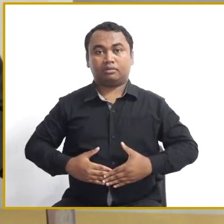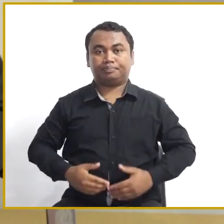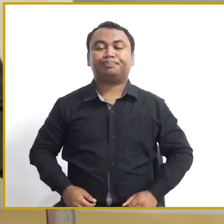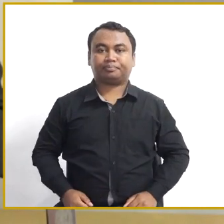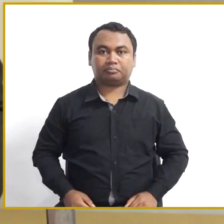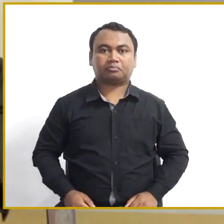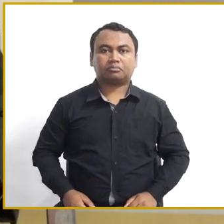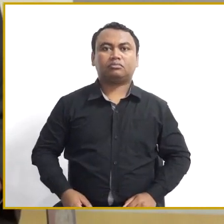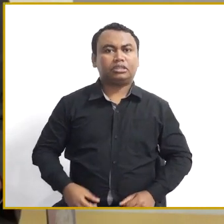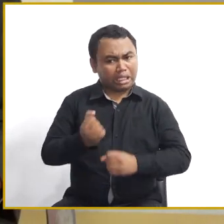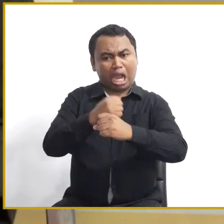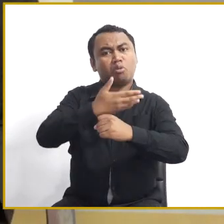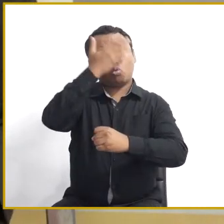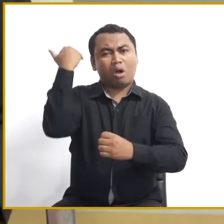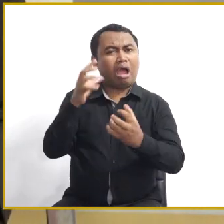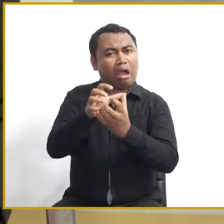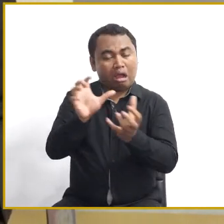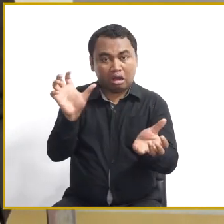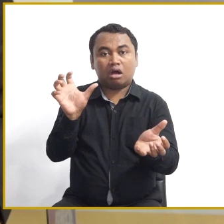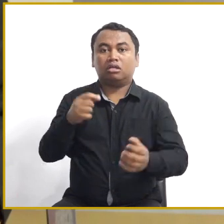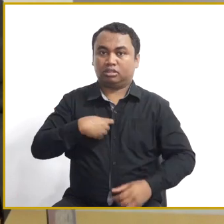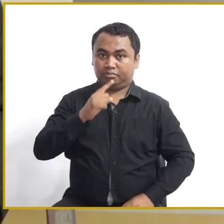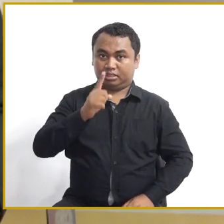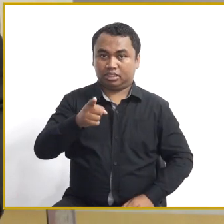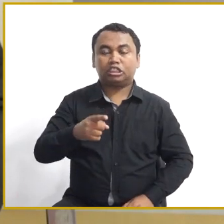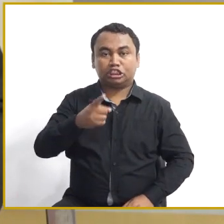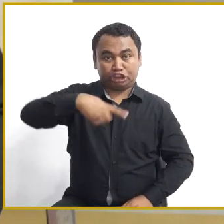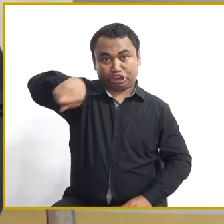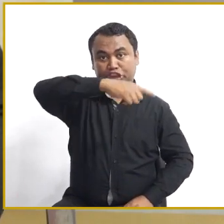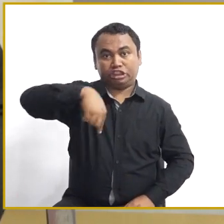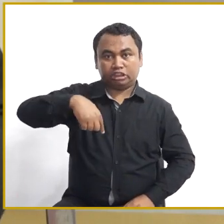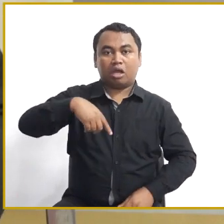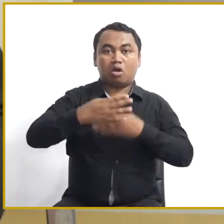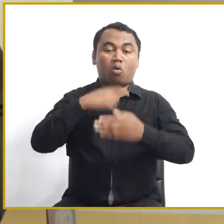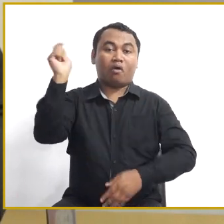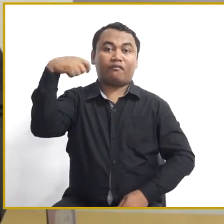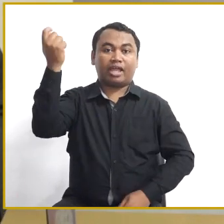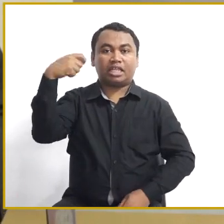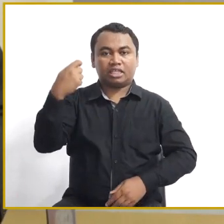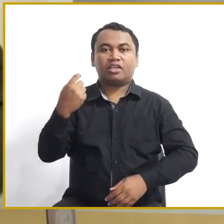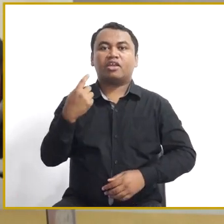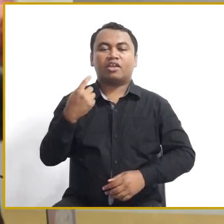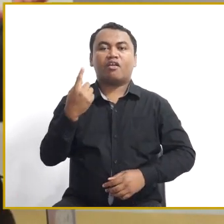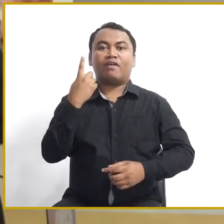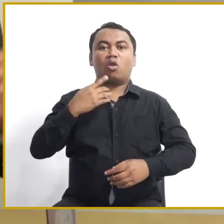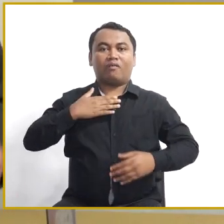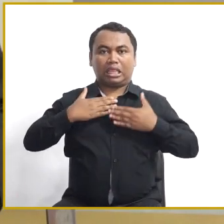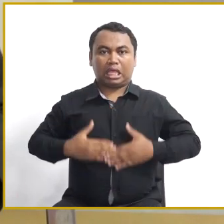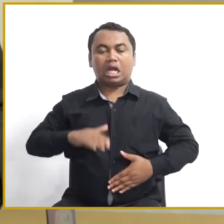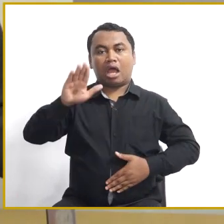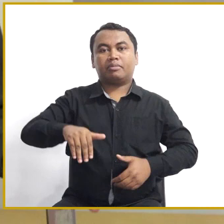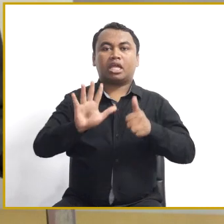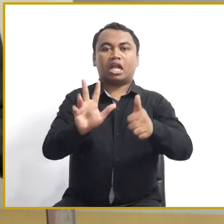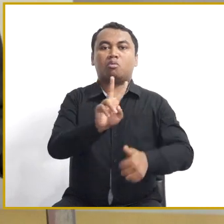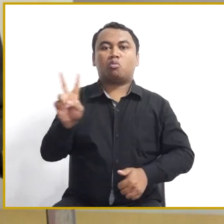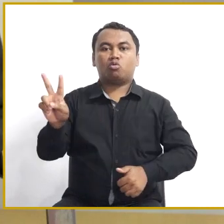Mety anaitra maro any ny teniko hoe akalaza ny fahaleovantena ao antsika amin'ny 25 jona. Fahaleovantena inona nga